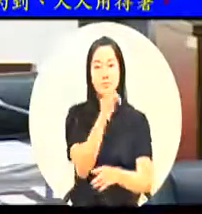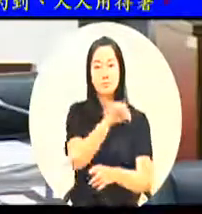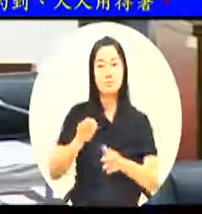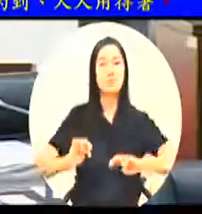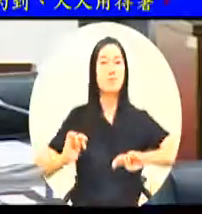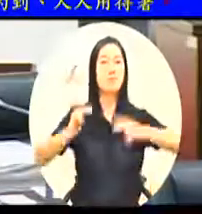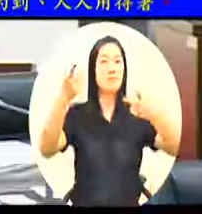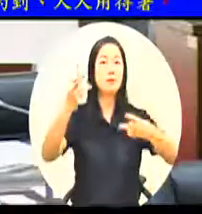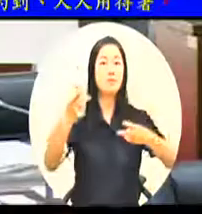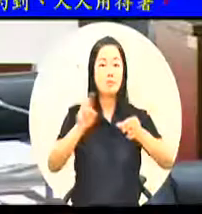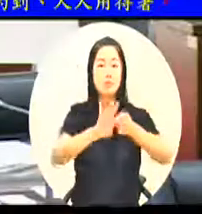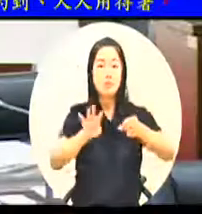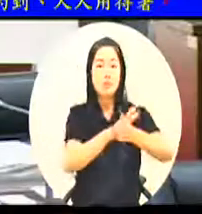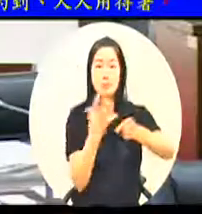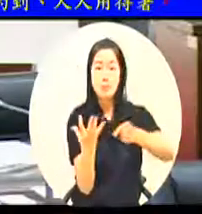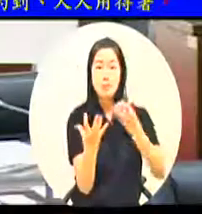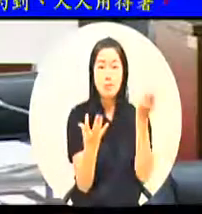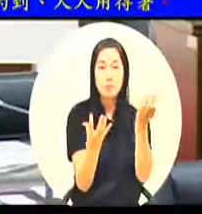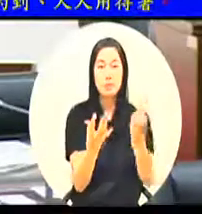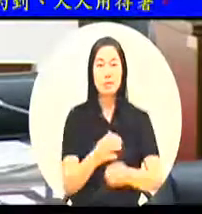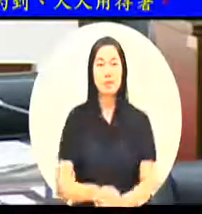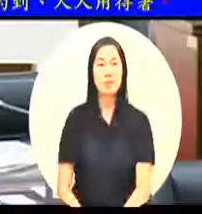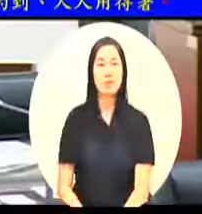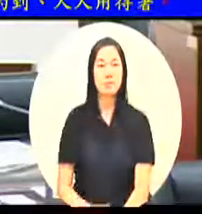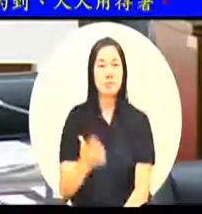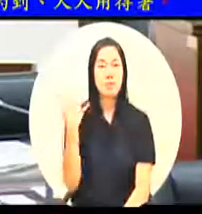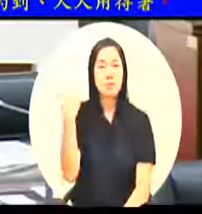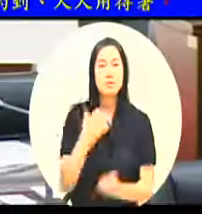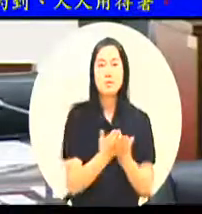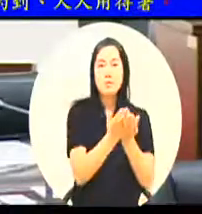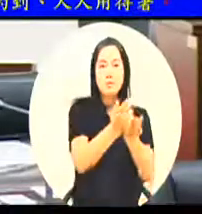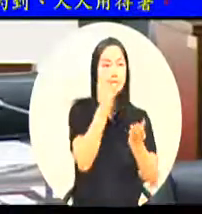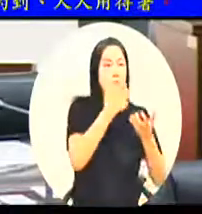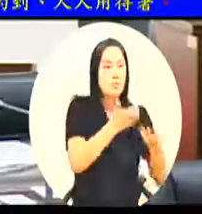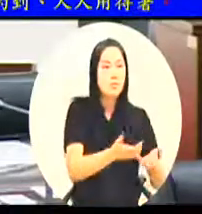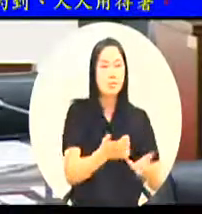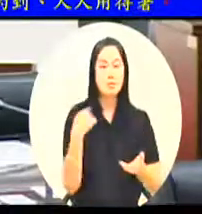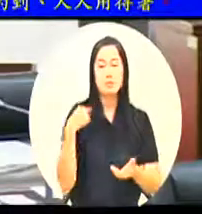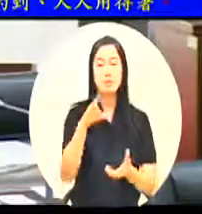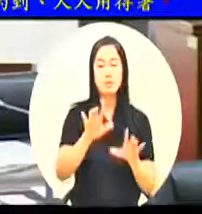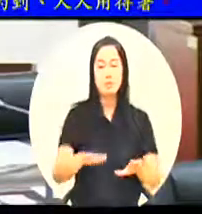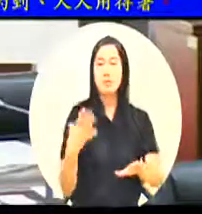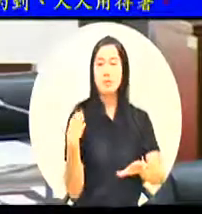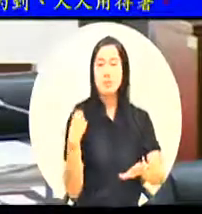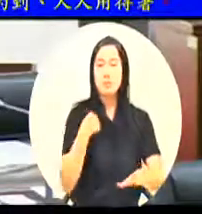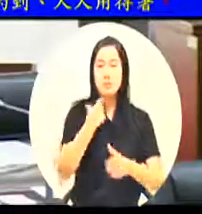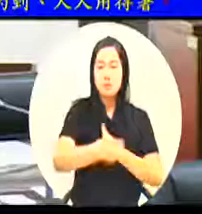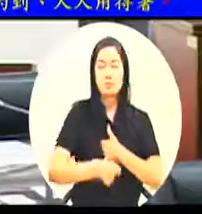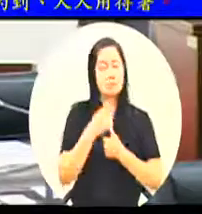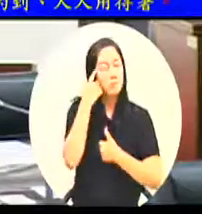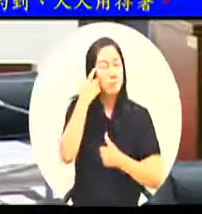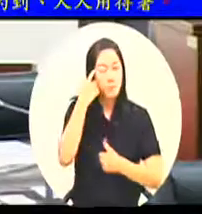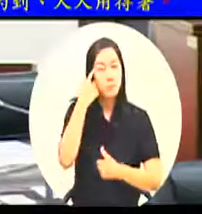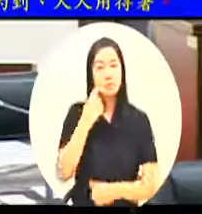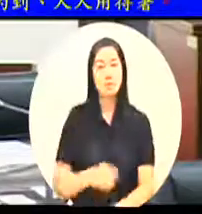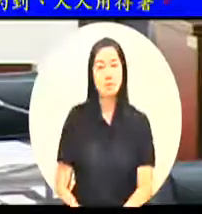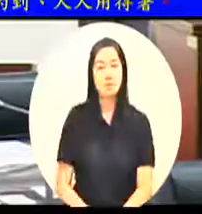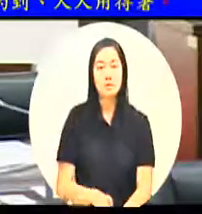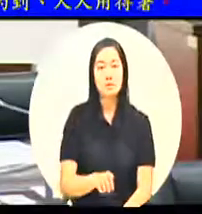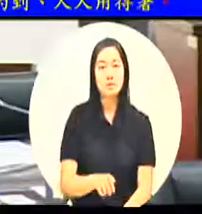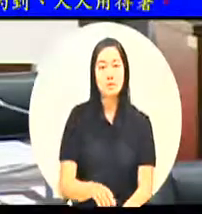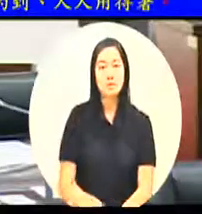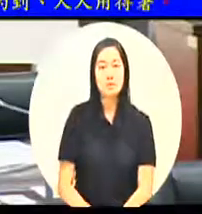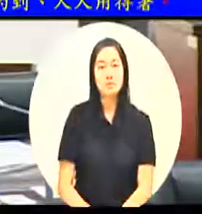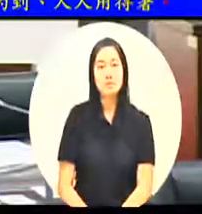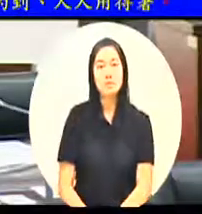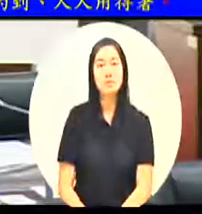哈。啊，过去的是重海轻陆，啊，现在嘛是继续讲重海轻陆，这个我个人的感受了哈。也许你会有意见啊，不要